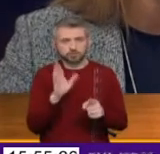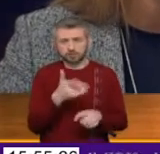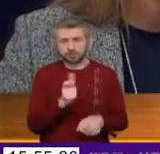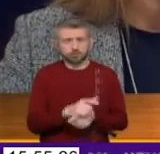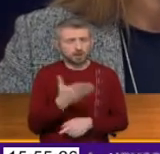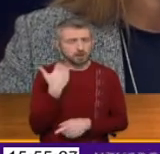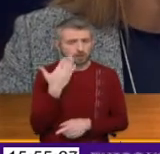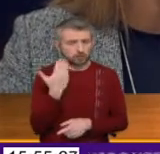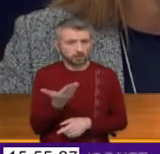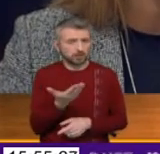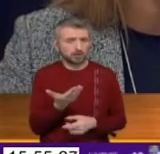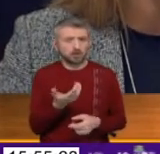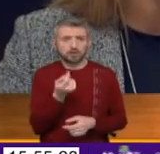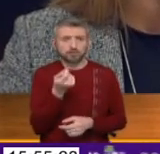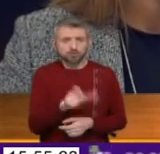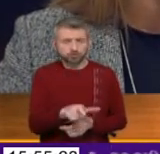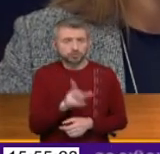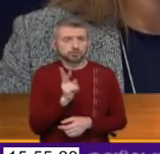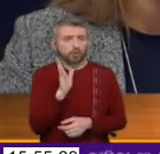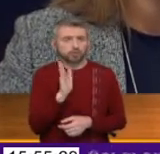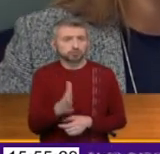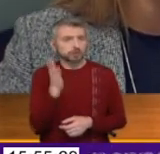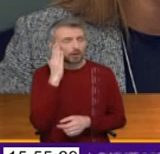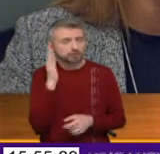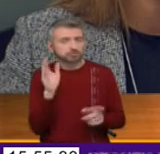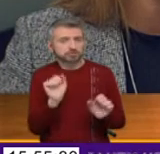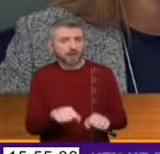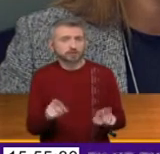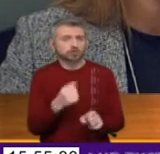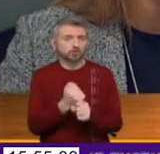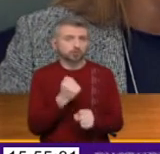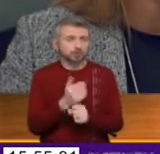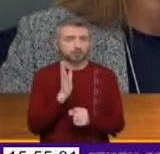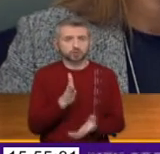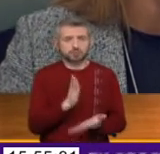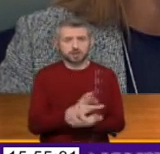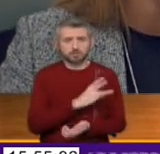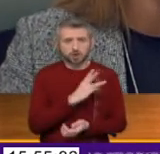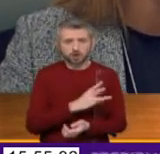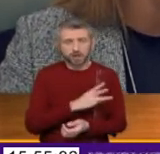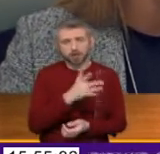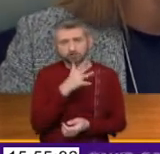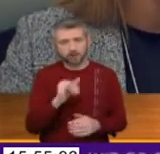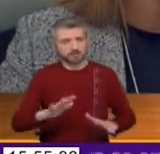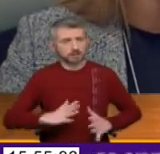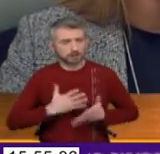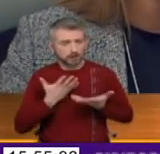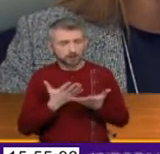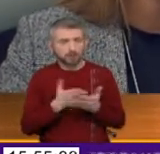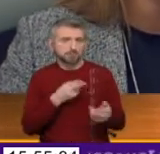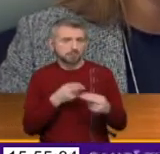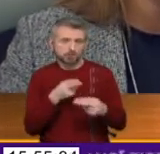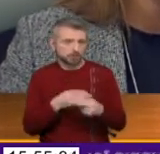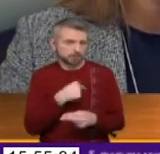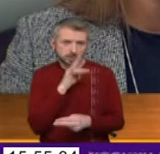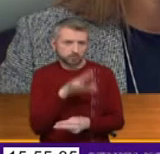легко. Жодної людині, яка буде здатна щось робити і буде мати, знову ж таки, бажання, час та натхнення, перешкоджати ми